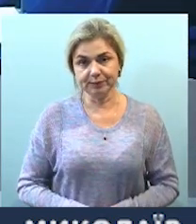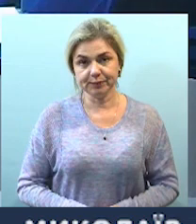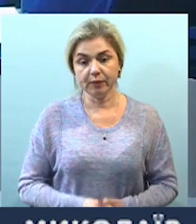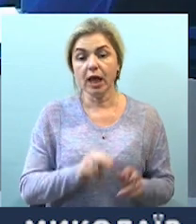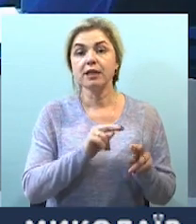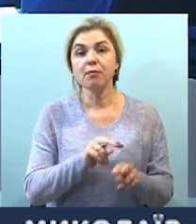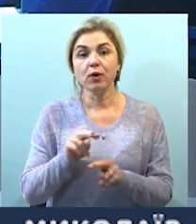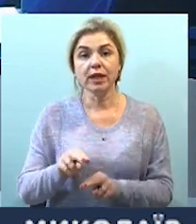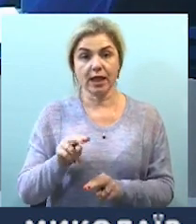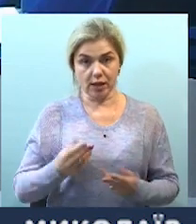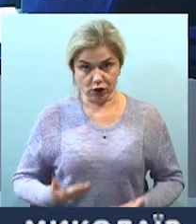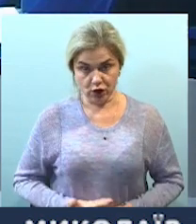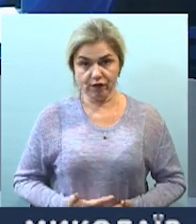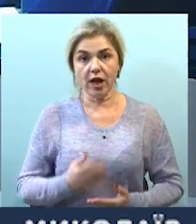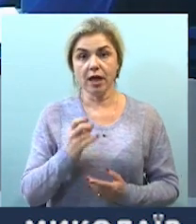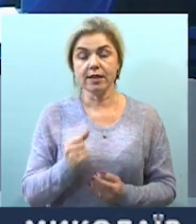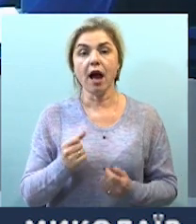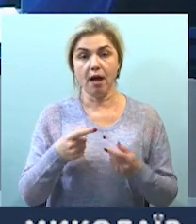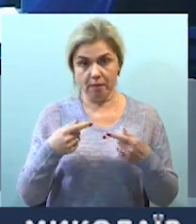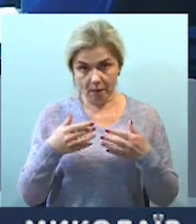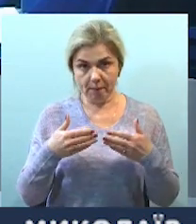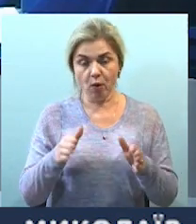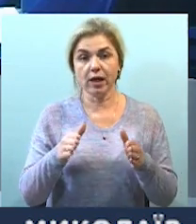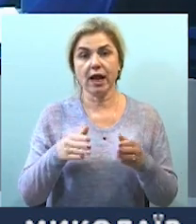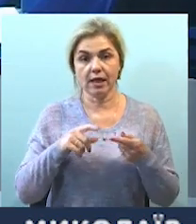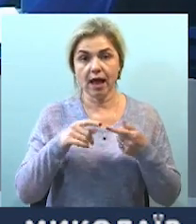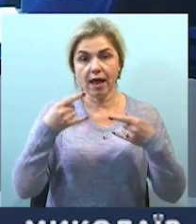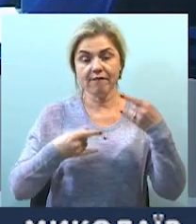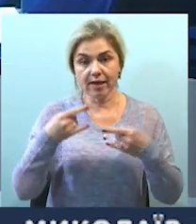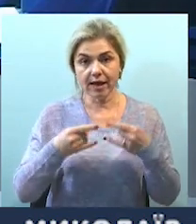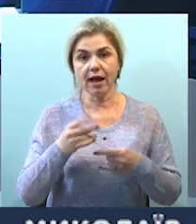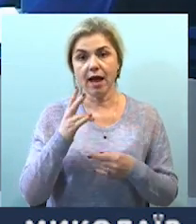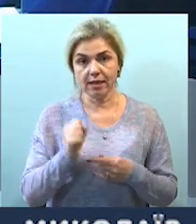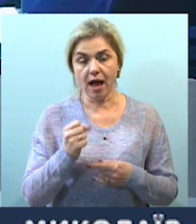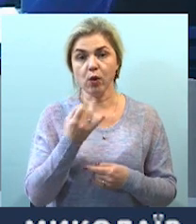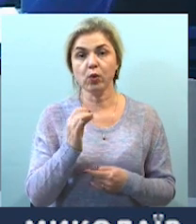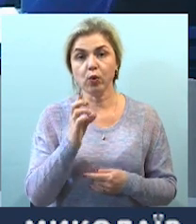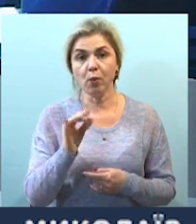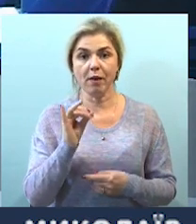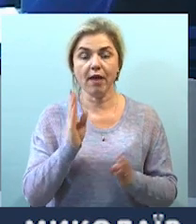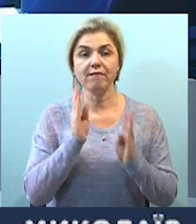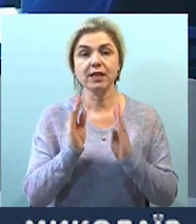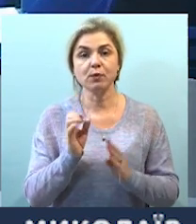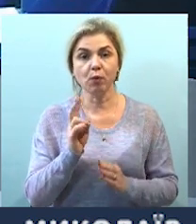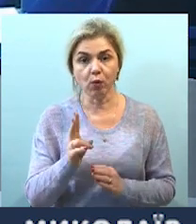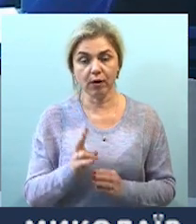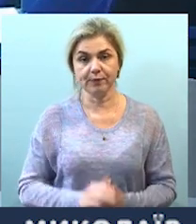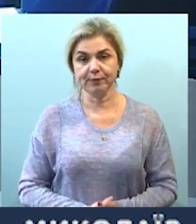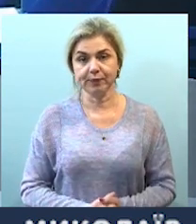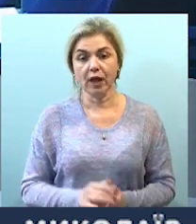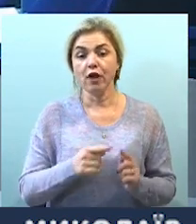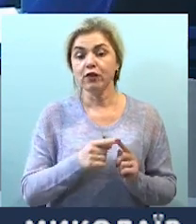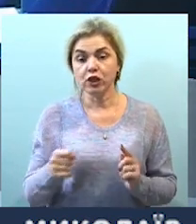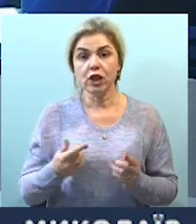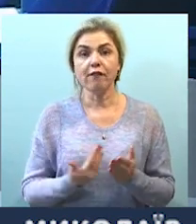Стежте наживо за прямим ефіром на нашому сайті та на сторінці у мережі Facebook. Пряма трансляція триває.